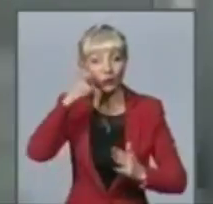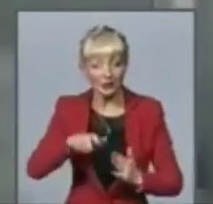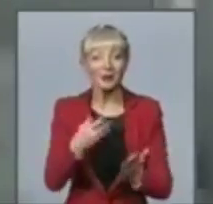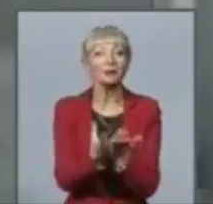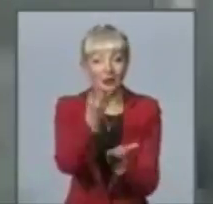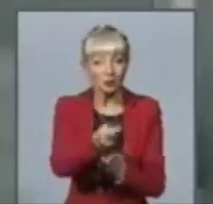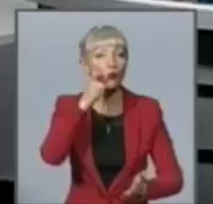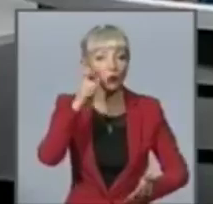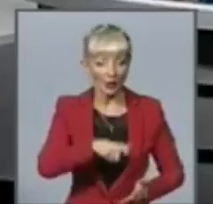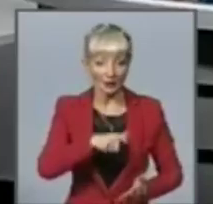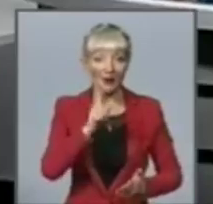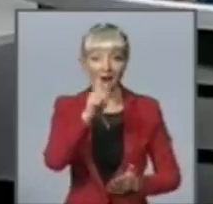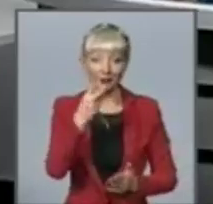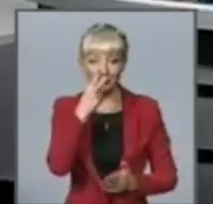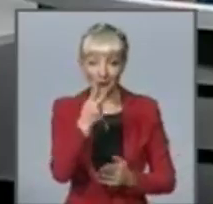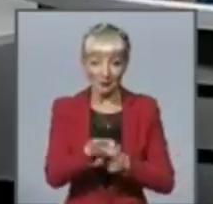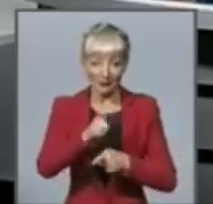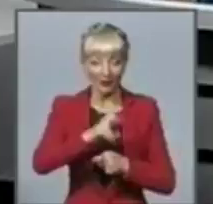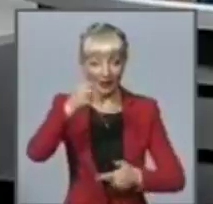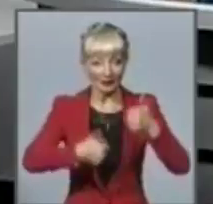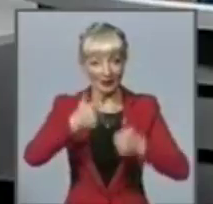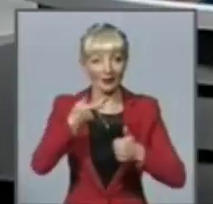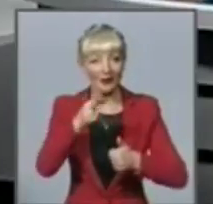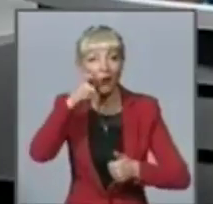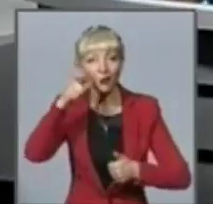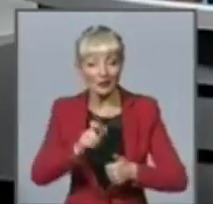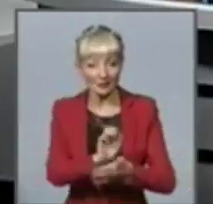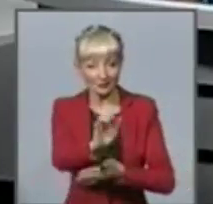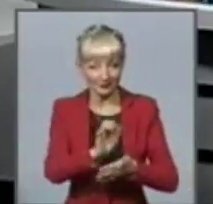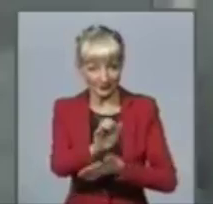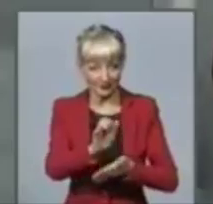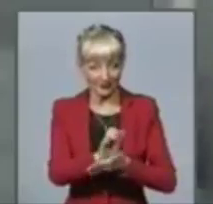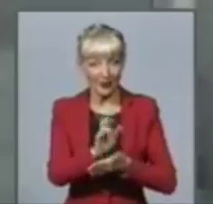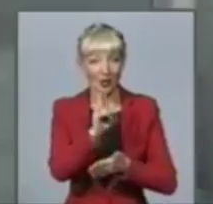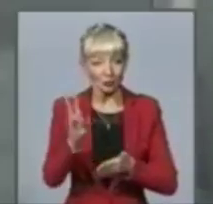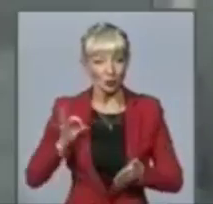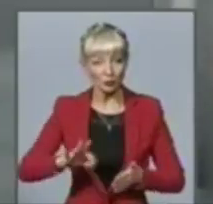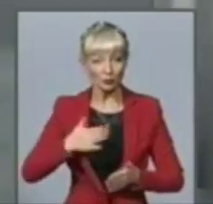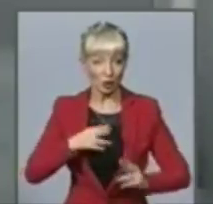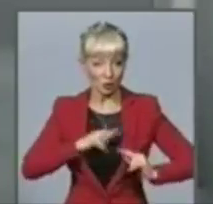який передбачає перевагу на тендері для українського виробника, той, хто використовує нашу